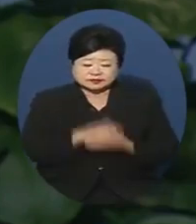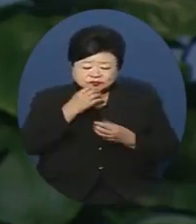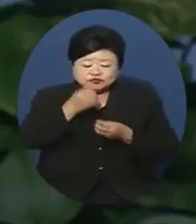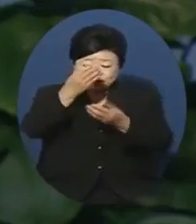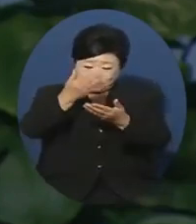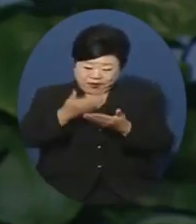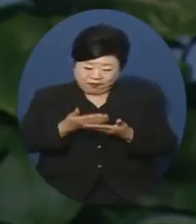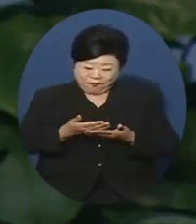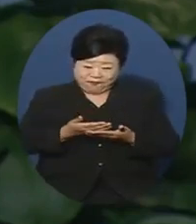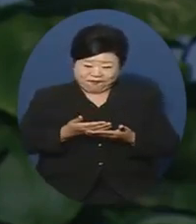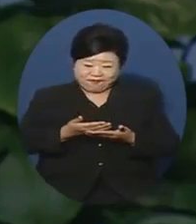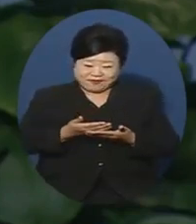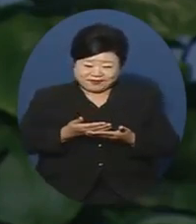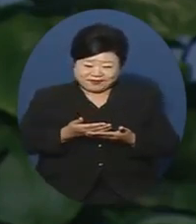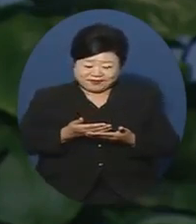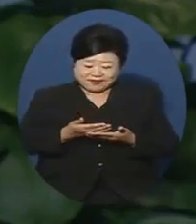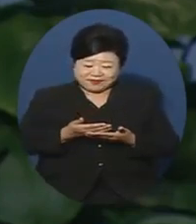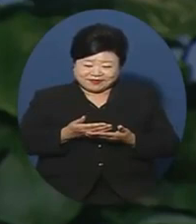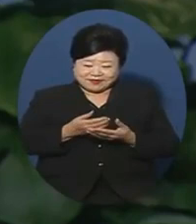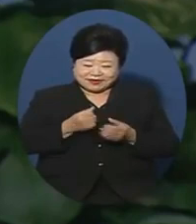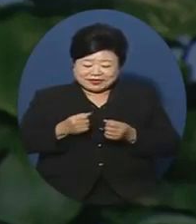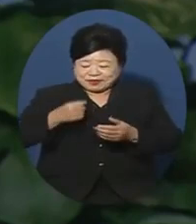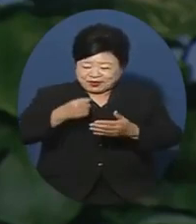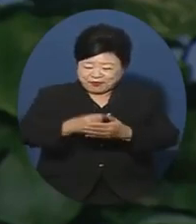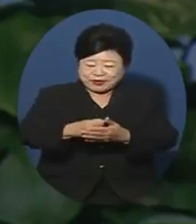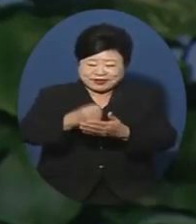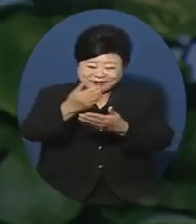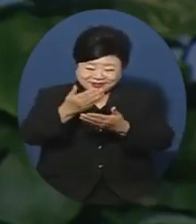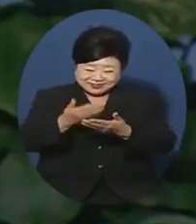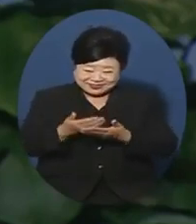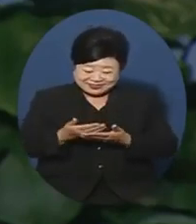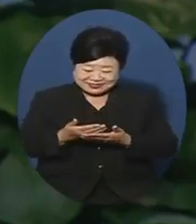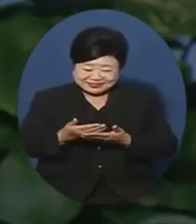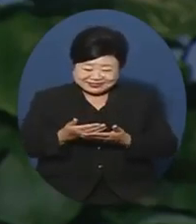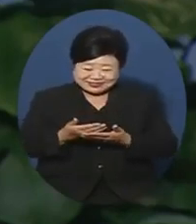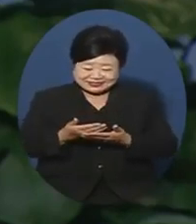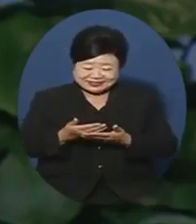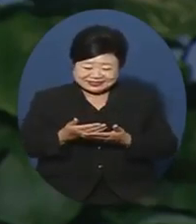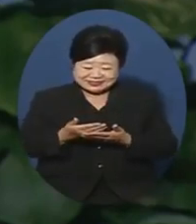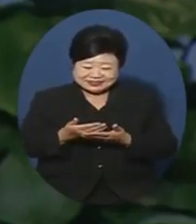축복을 받고 힘과 용기를 얻은